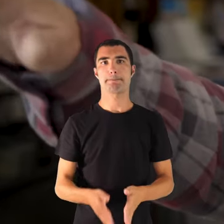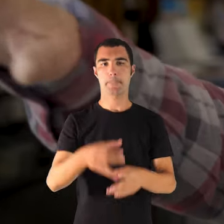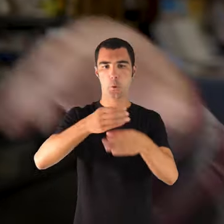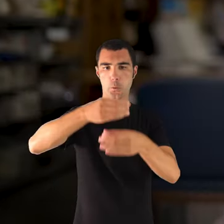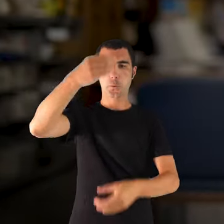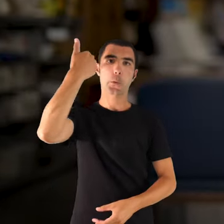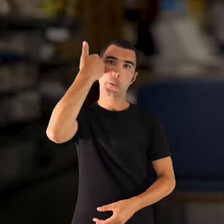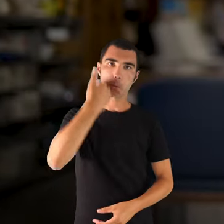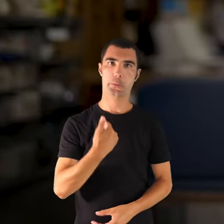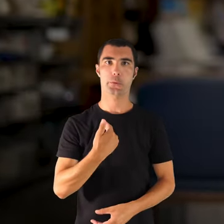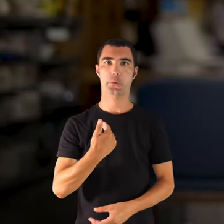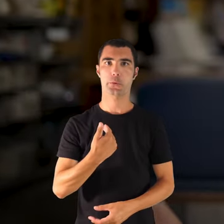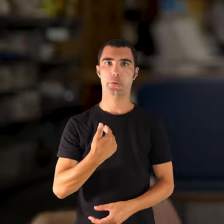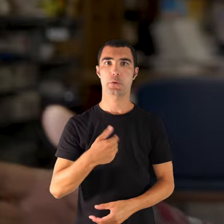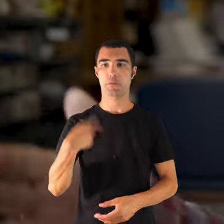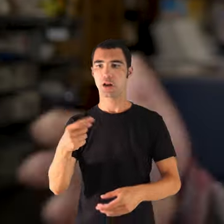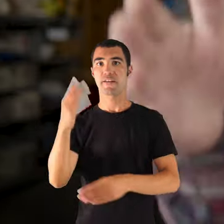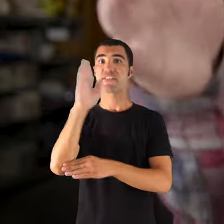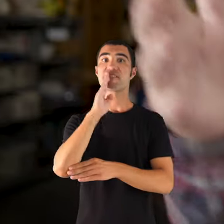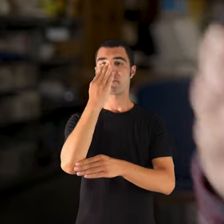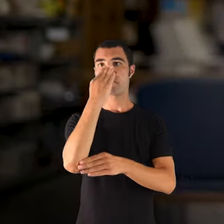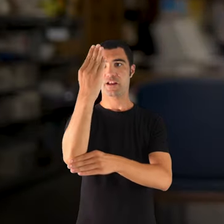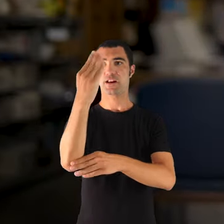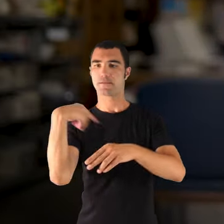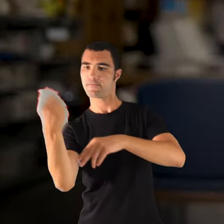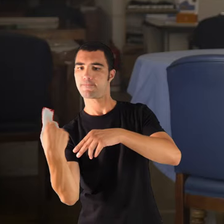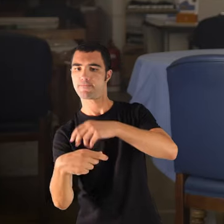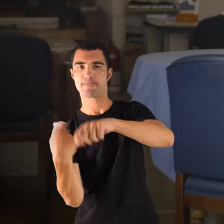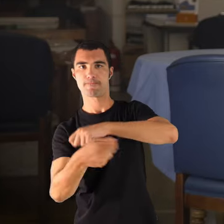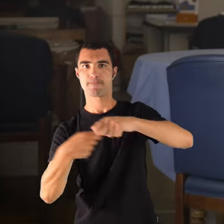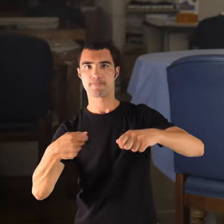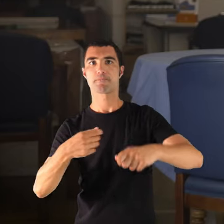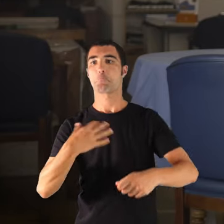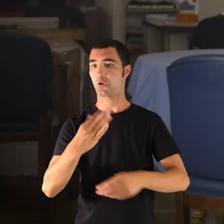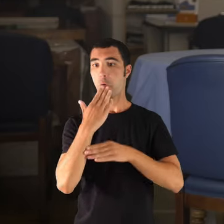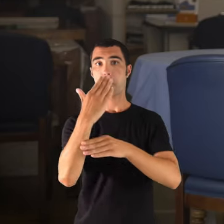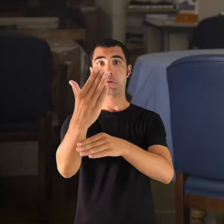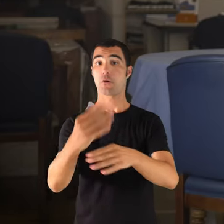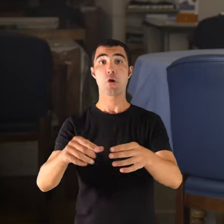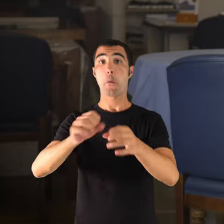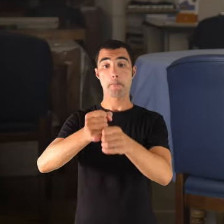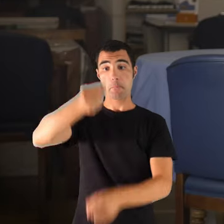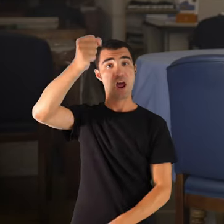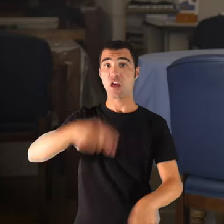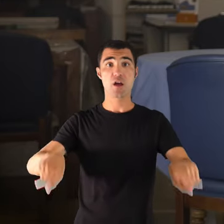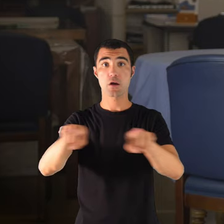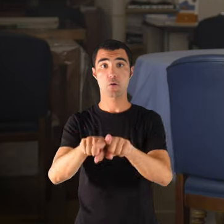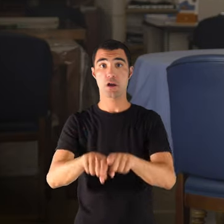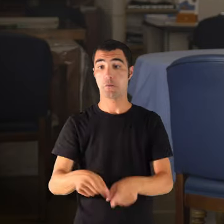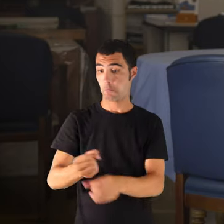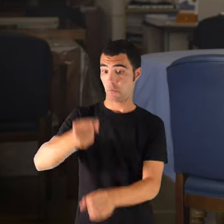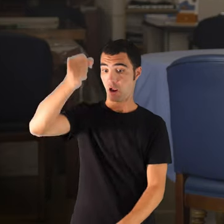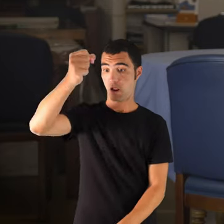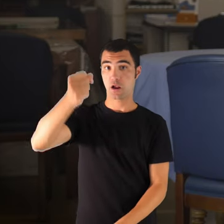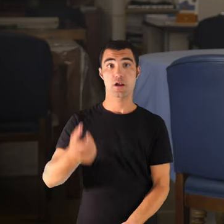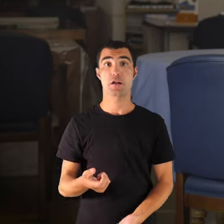poder amarrar la vela, per poder enferir la vela, per poder anar a la vela. I els palos igual, el dia que anava aquest palo, perquè com que